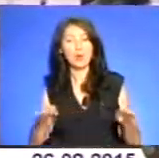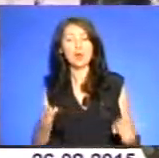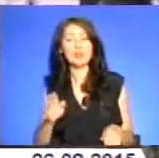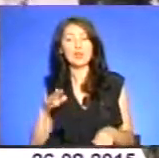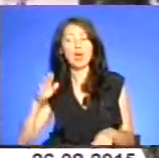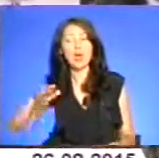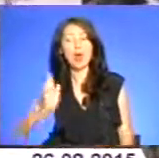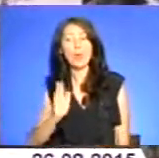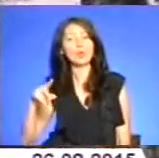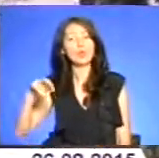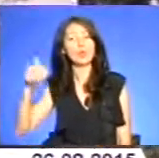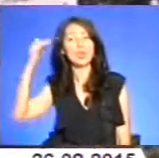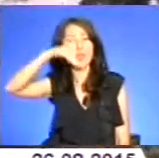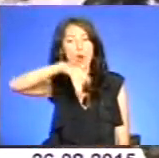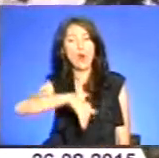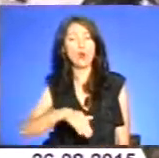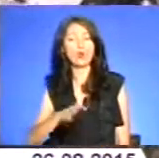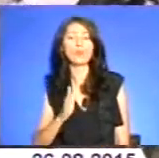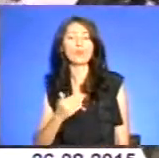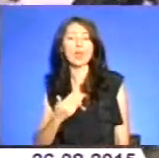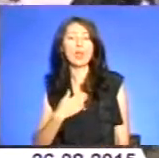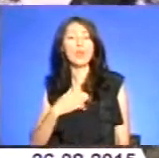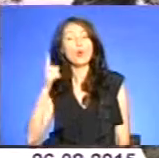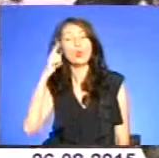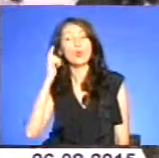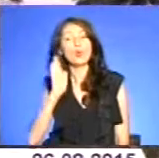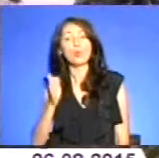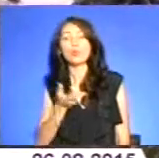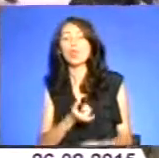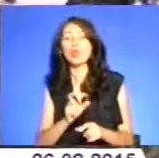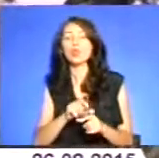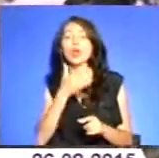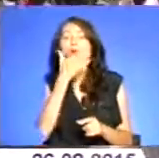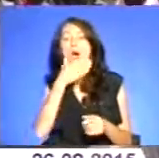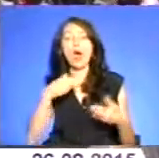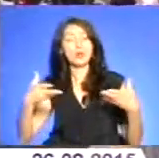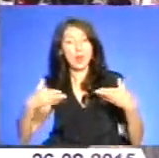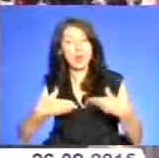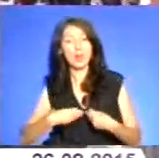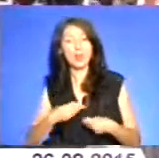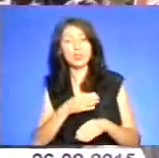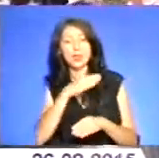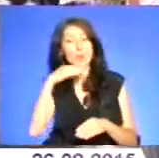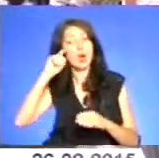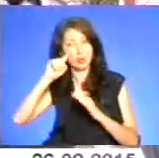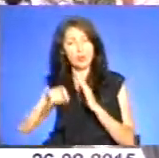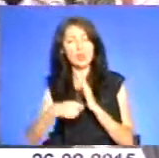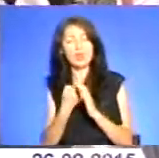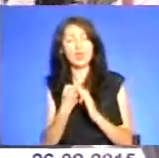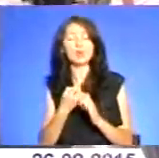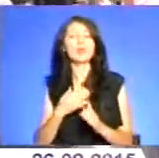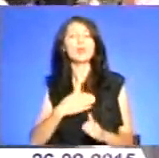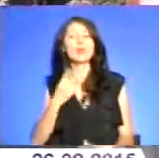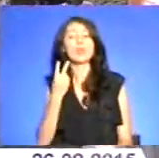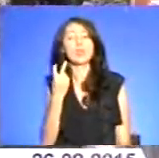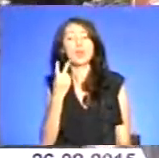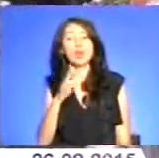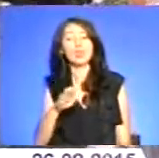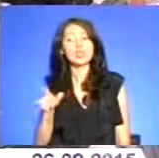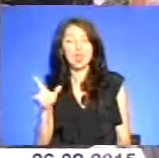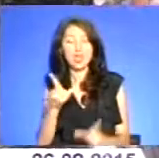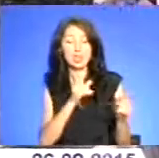цієї поїздки ми будемо дуже в захваті і багато для себе дізнаємося. Моїх двоє дітей їдуть в цю поїздку.